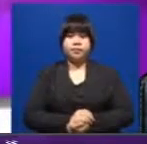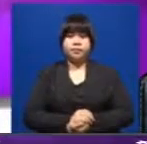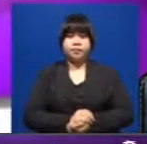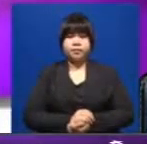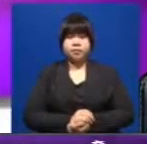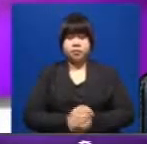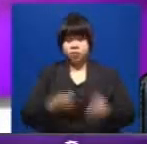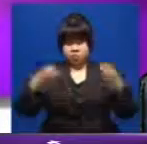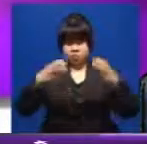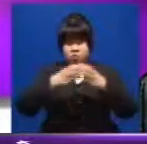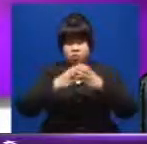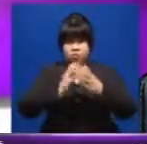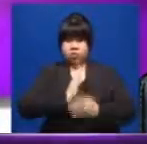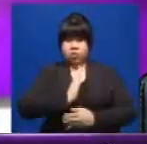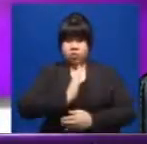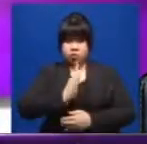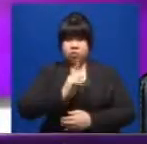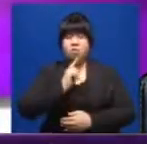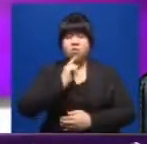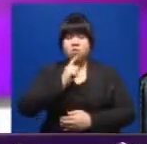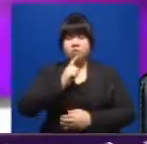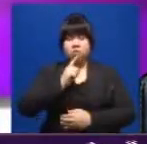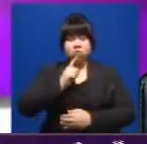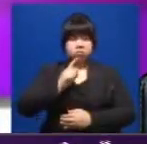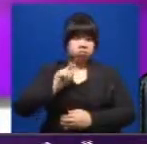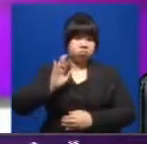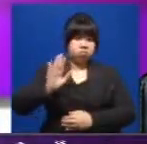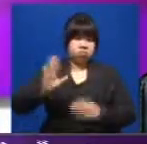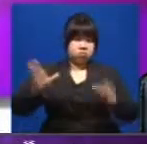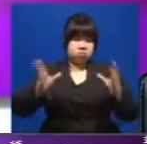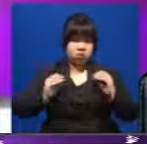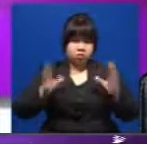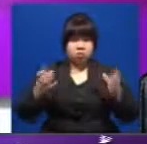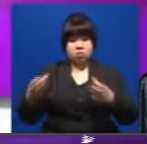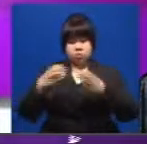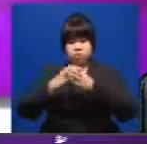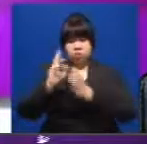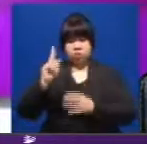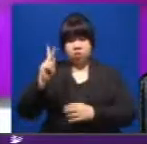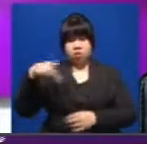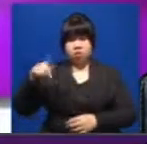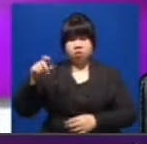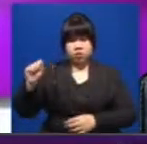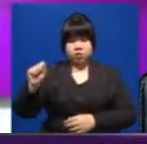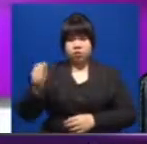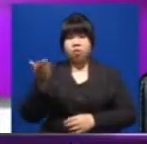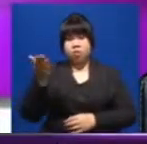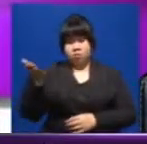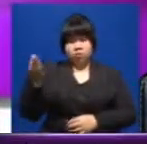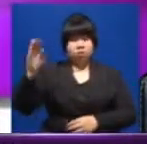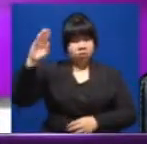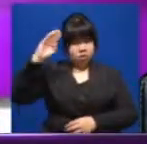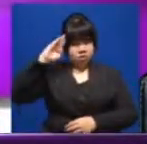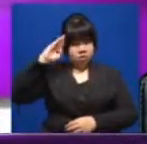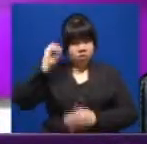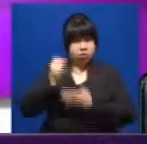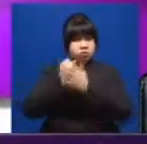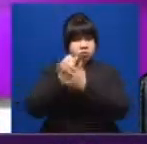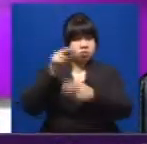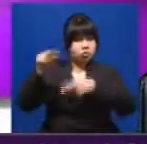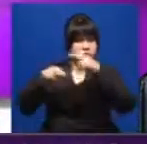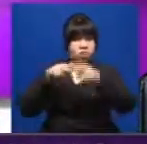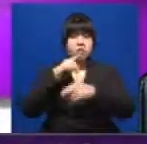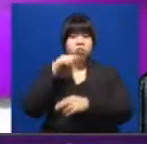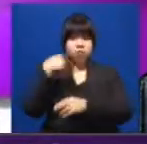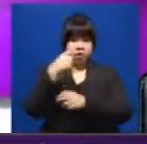กลุ่มเที่ยงตรงยื่นหนังสือคัดค้านการตั้งรัฐาธิปัตย์ของกลุ่มกปปส.นะคะและเรียกร้องกองทัพออกมาป้องปรามการกระทำที่ไม่เหมาะส